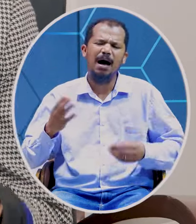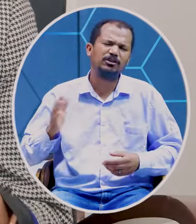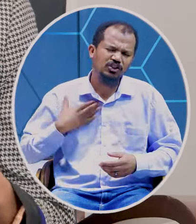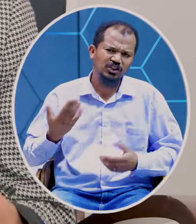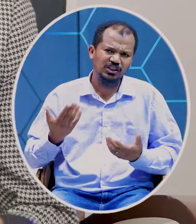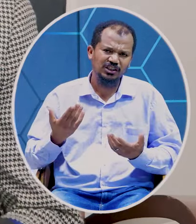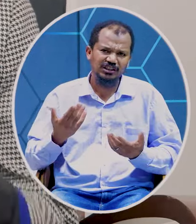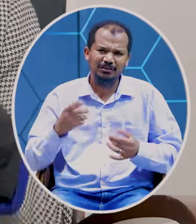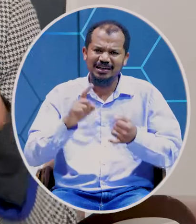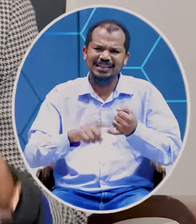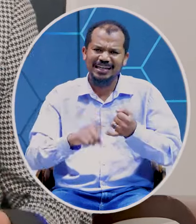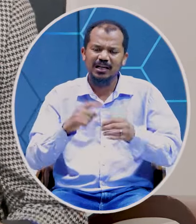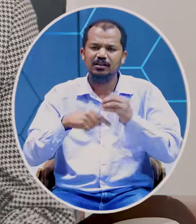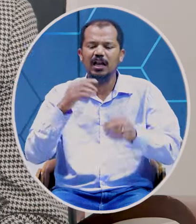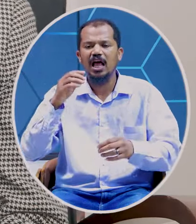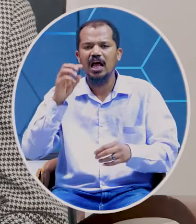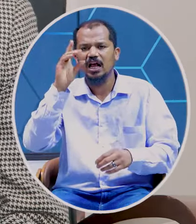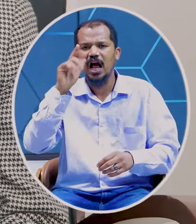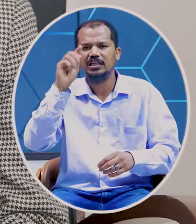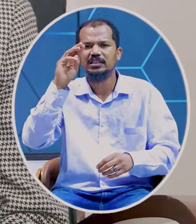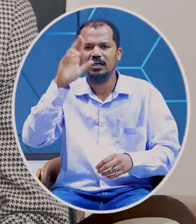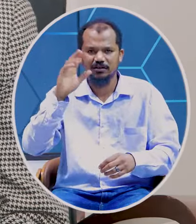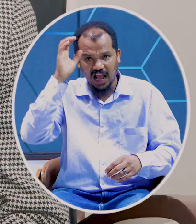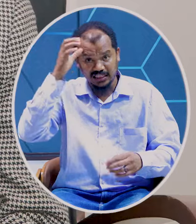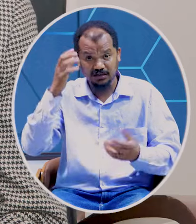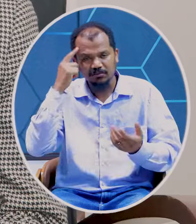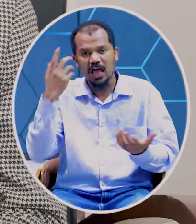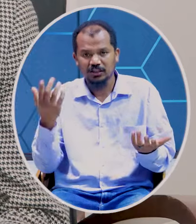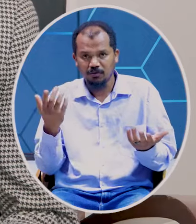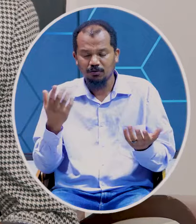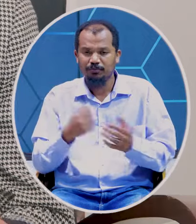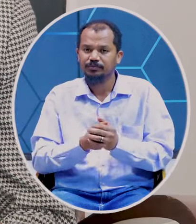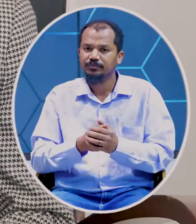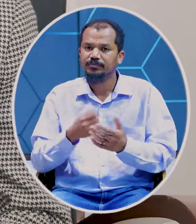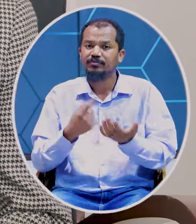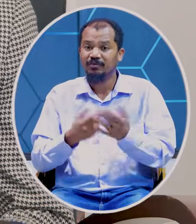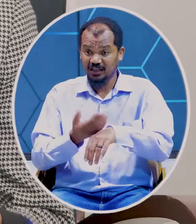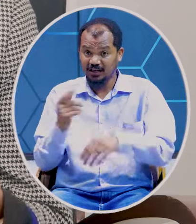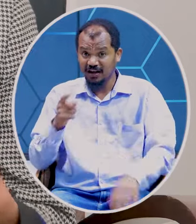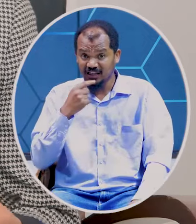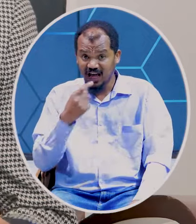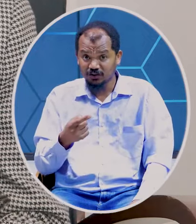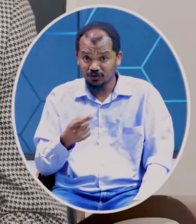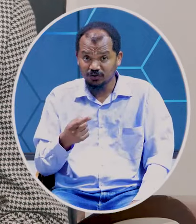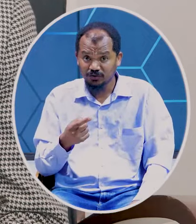ምች ምናምን ተብሎ ነው መጨረሻ ነው ስለ ካንሰር የሚታሰበው ራሱና ያ ያው እንትናችን ነው ልክ እንዳልሹ